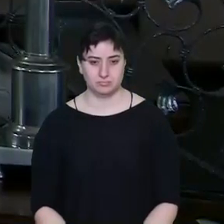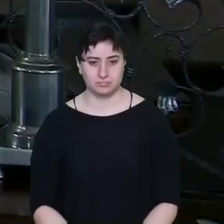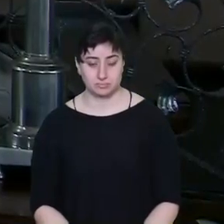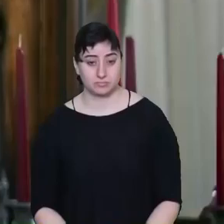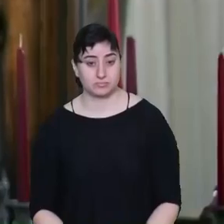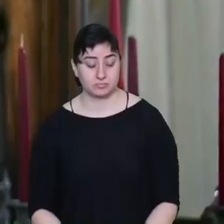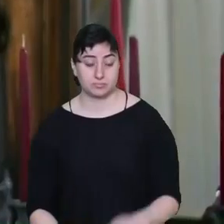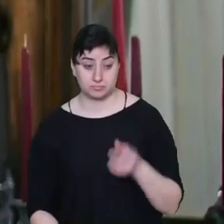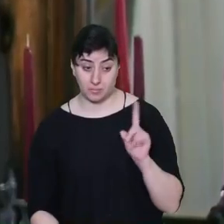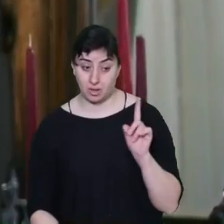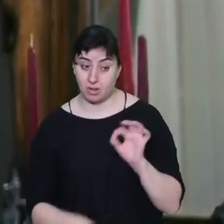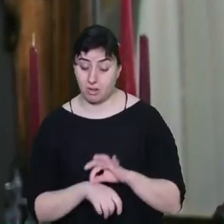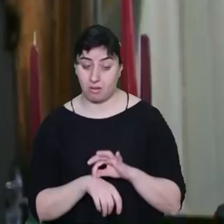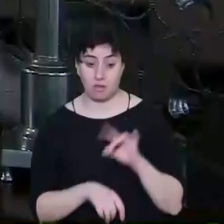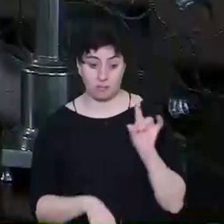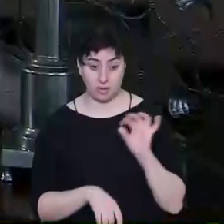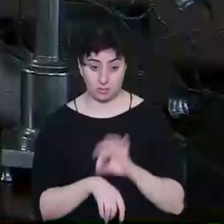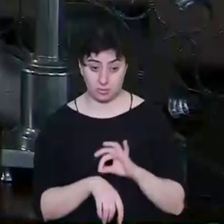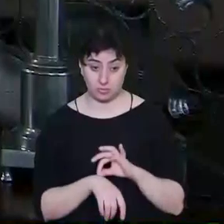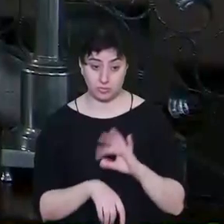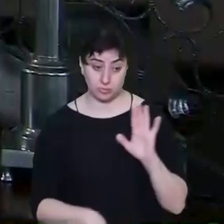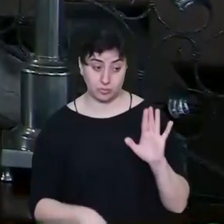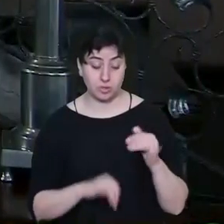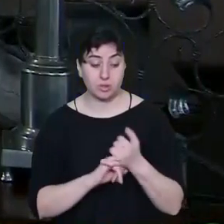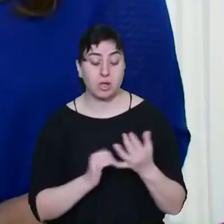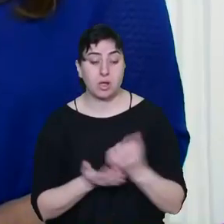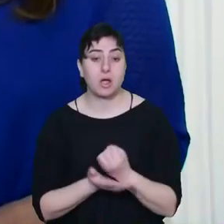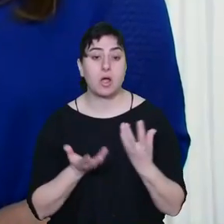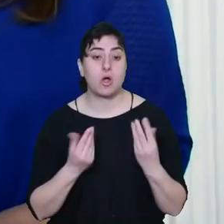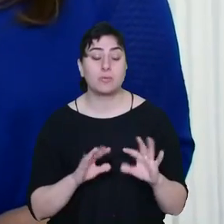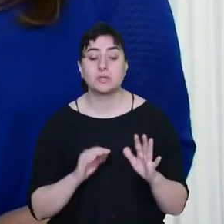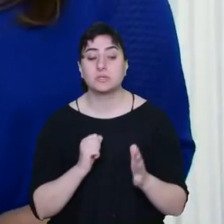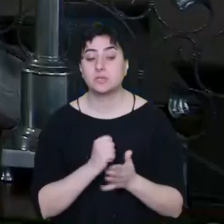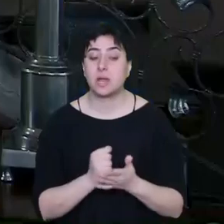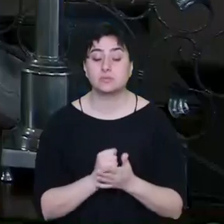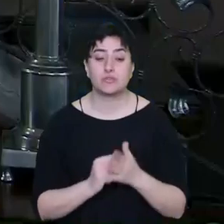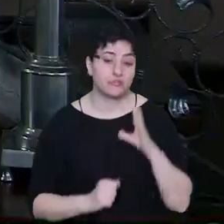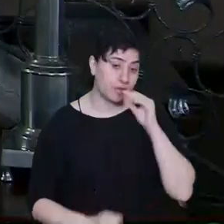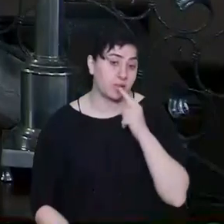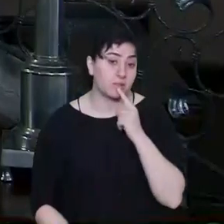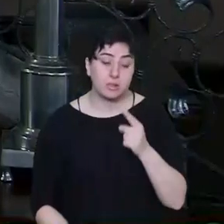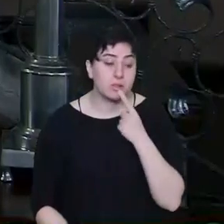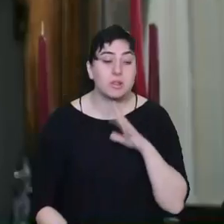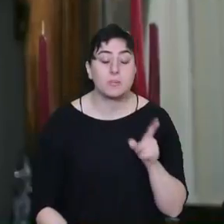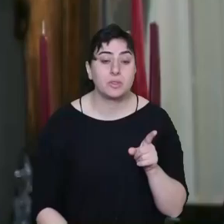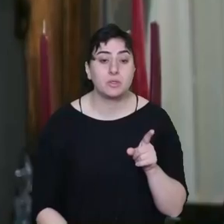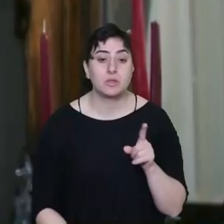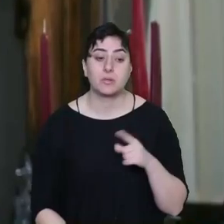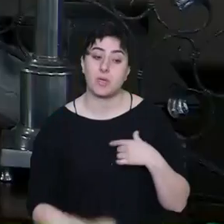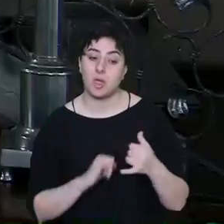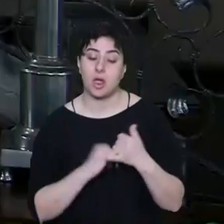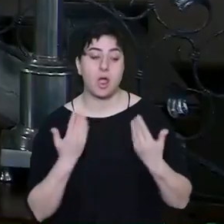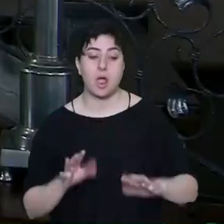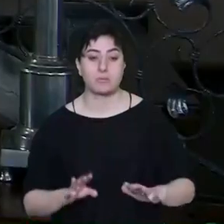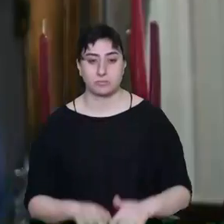Bir daha. Bir dakika dur, daha iddiayı kazanmadın. Trabzonlu değilim, Fenerliyim dedin mi demedin mi? Yoksa